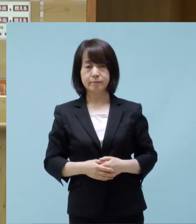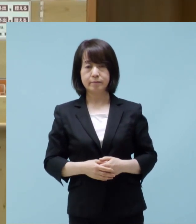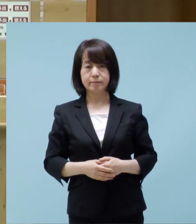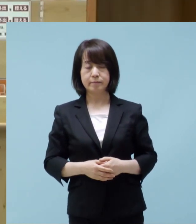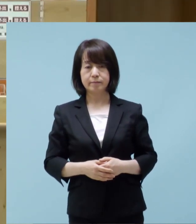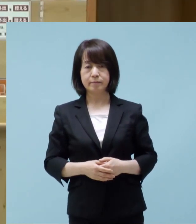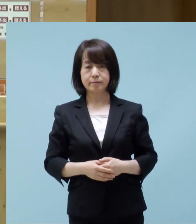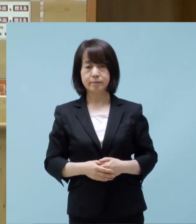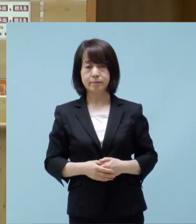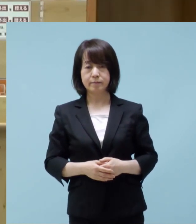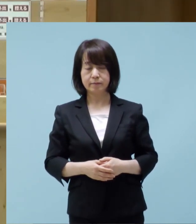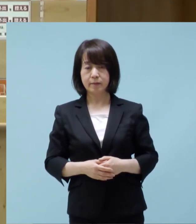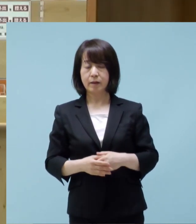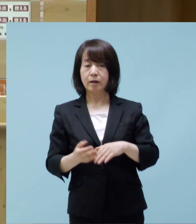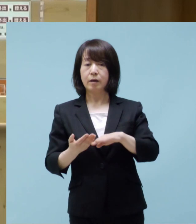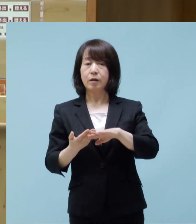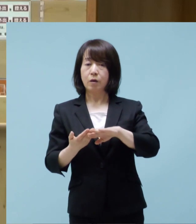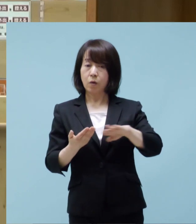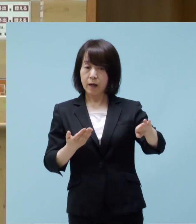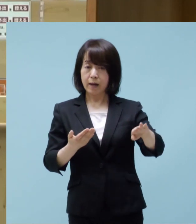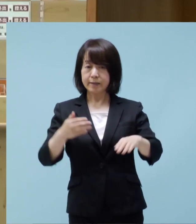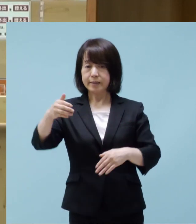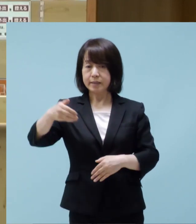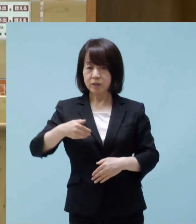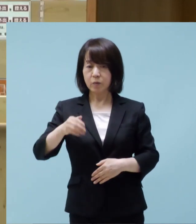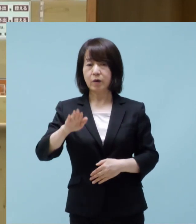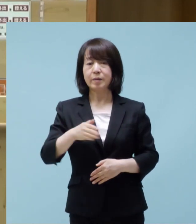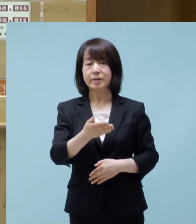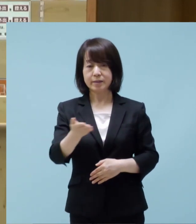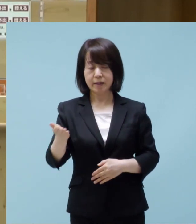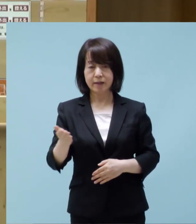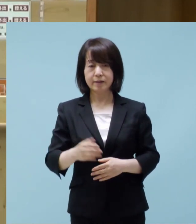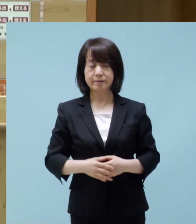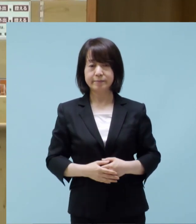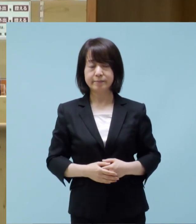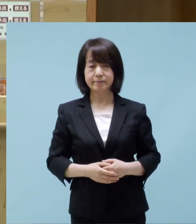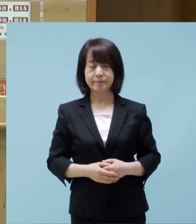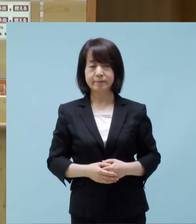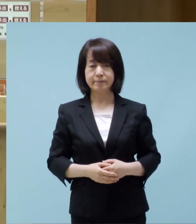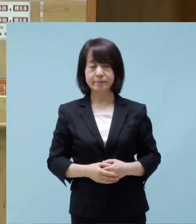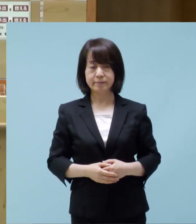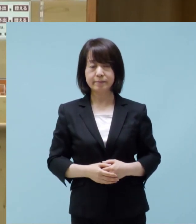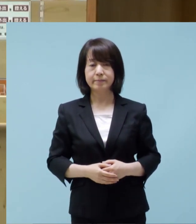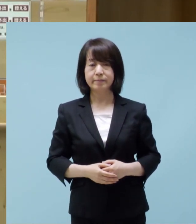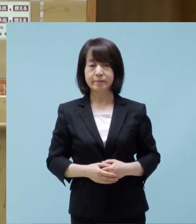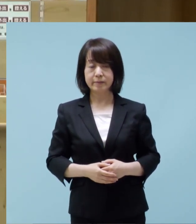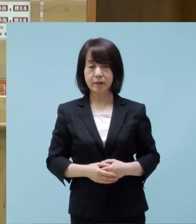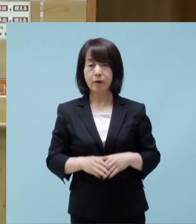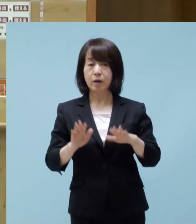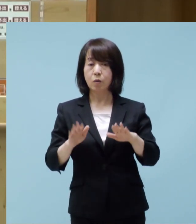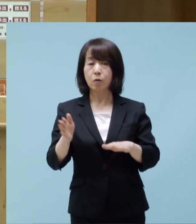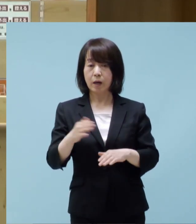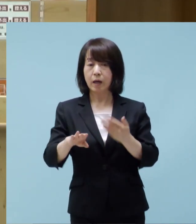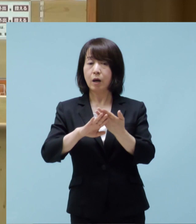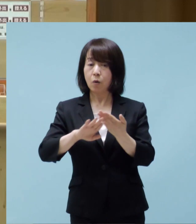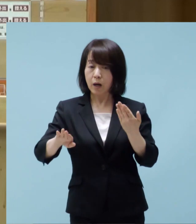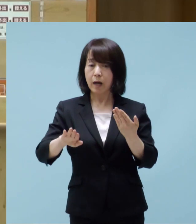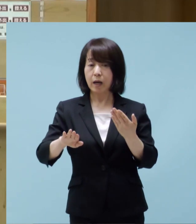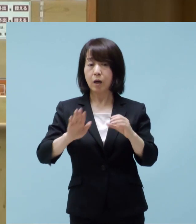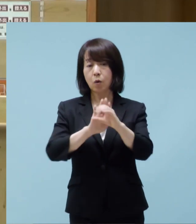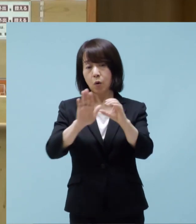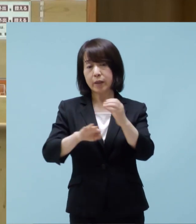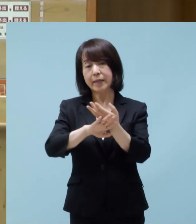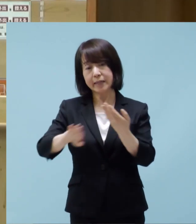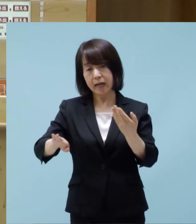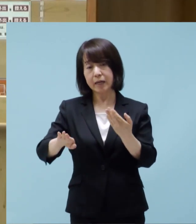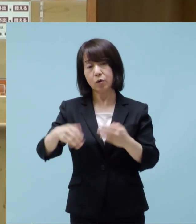他コロナに関してご質問ございますでしょうか。よろしいですか。それではここからはその他のご質問も合わせてお受けいたします。ございます